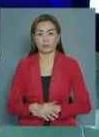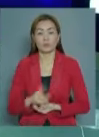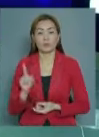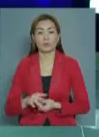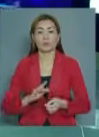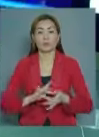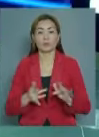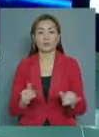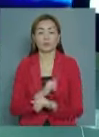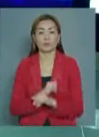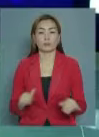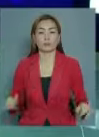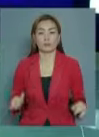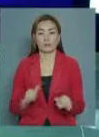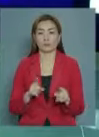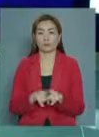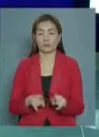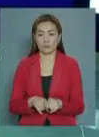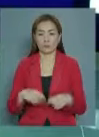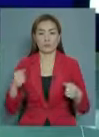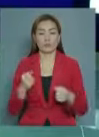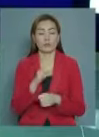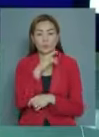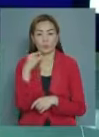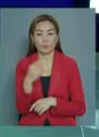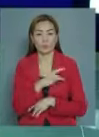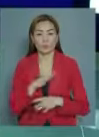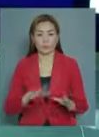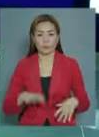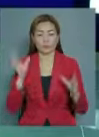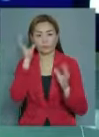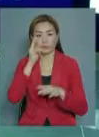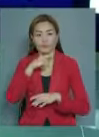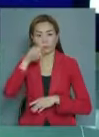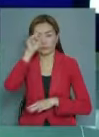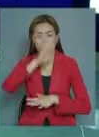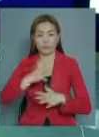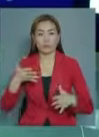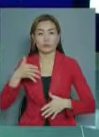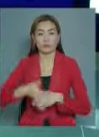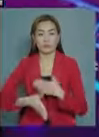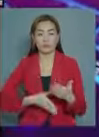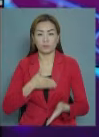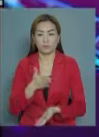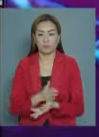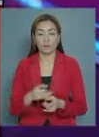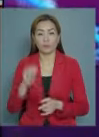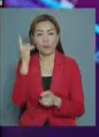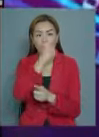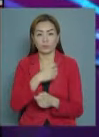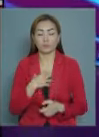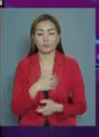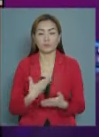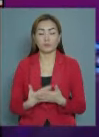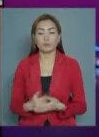Тіпті әлеуметтік желідегі кейбір бейнежазбадан православ христиандардан гөрі мұсылман қазақтардың көп жүргенін көрдік. Ескерте кететін